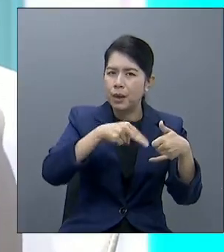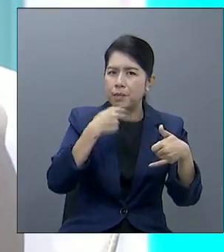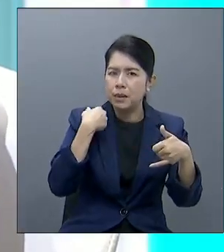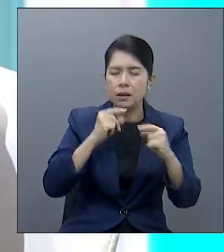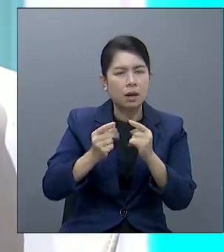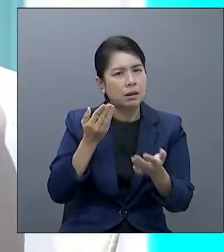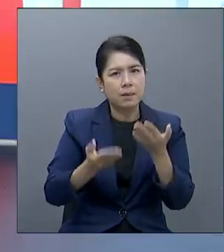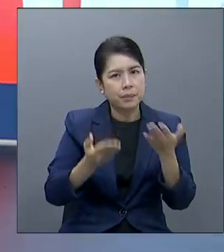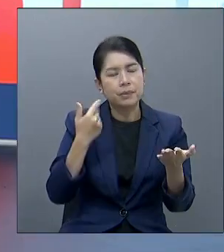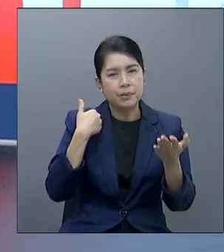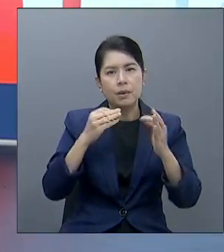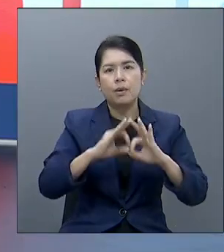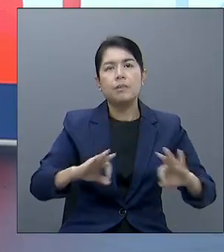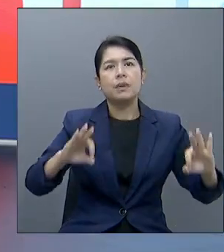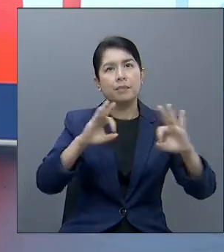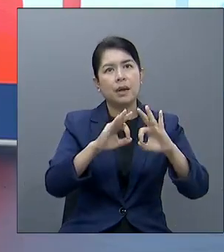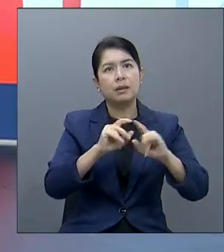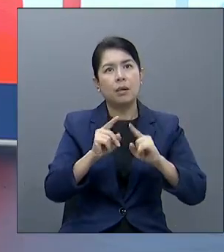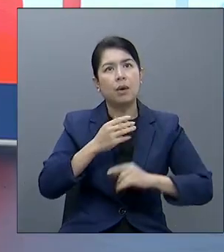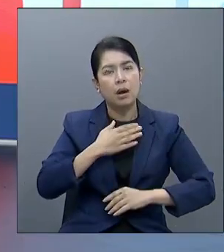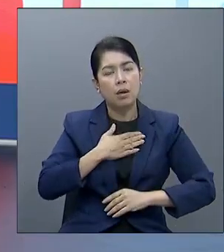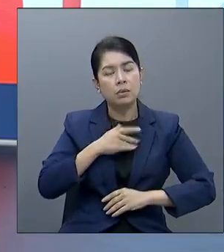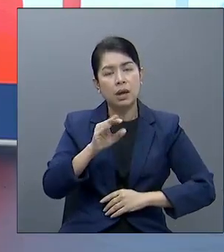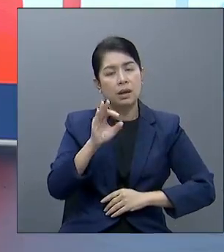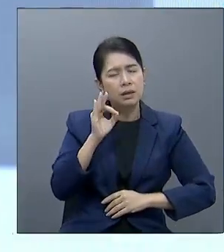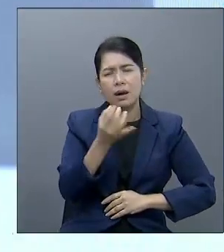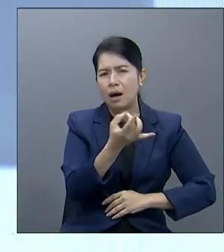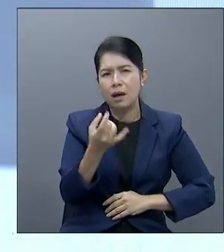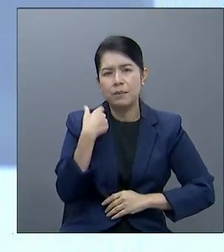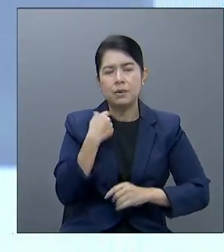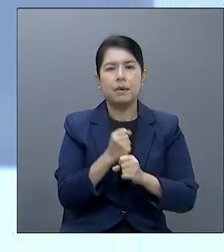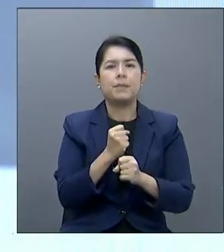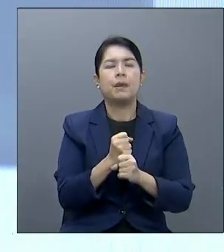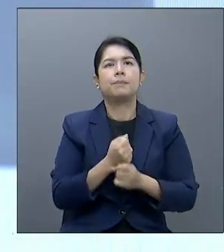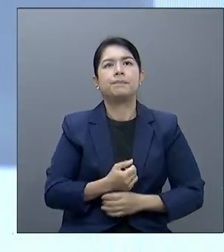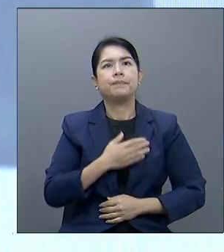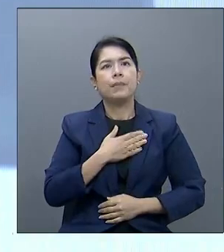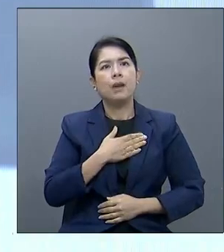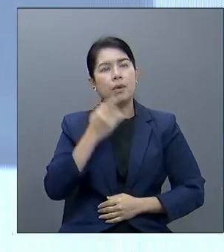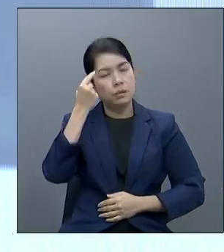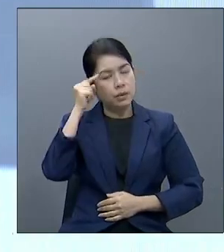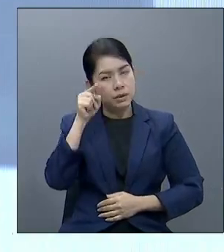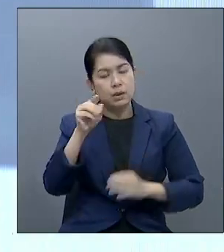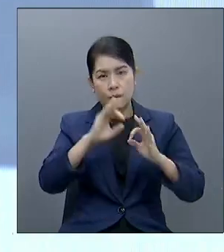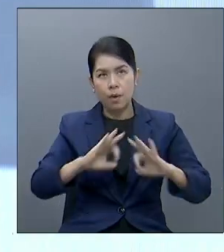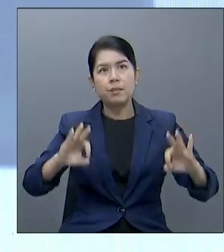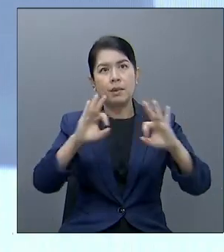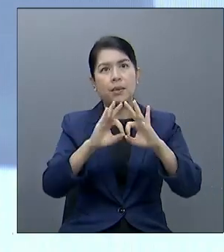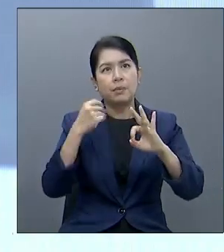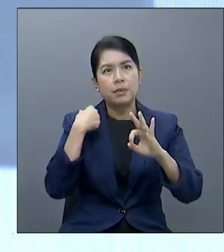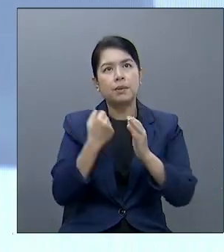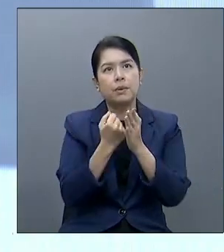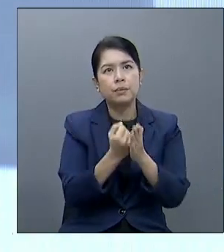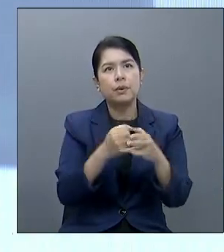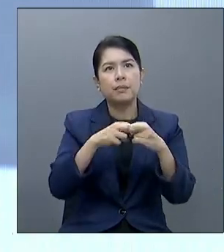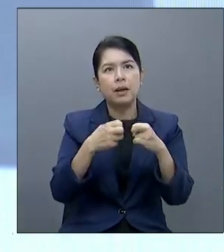ไกหลากหลายในพื้นที่อยู่ที่ว่าเราจะพลิกอัพตัวไหนขึ้นมา อยู่ที่ว่าเราเห็นความสำคัญหรือเปล่าแล้วก็อยากที่จะร่วมกันแก้ไขปัญ